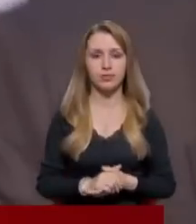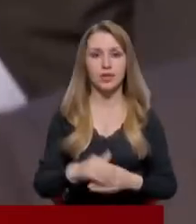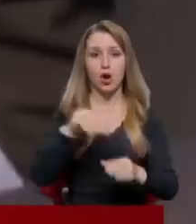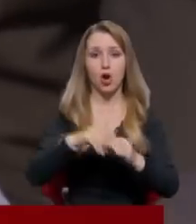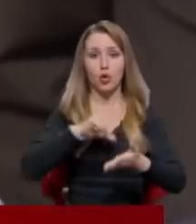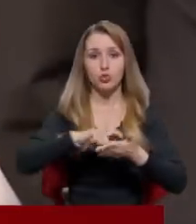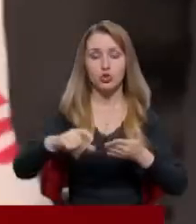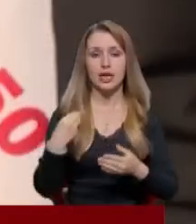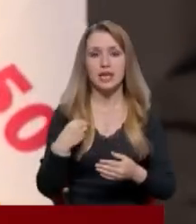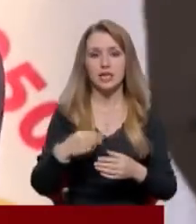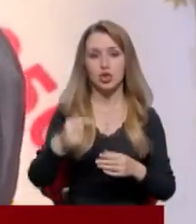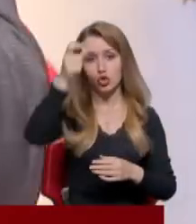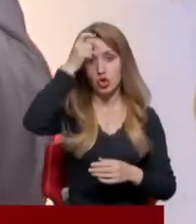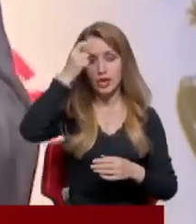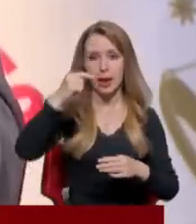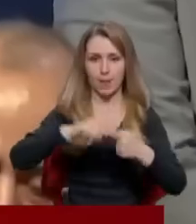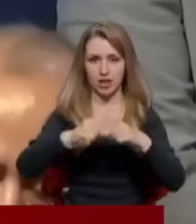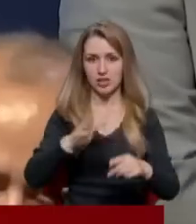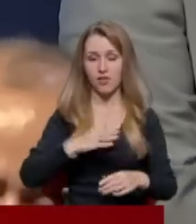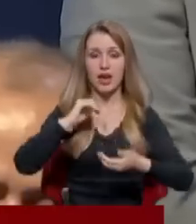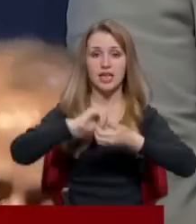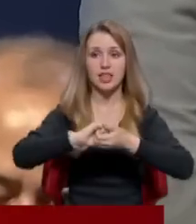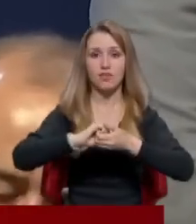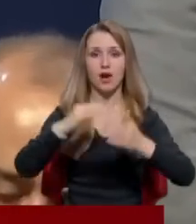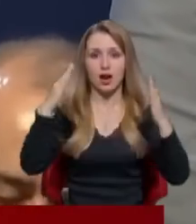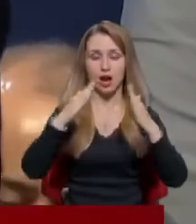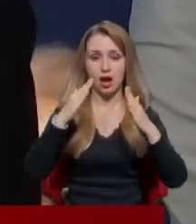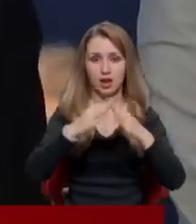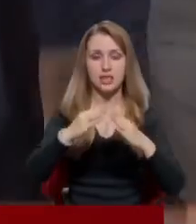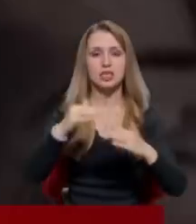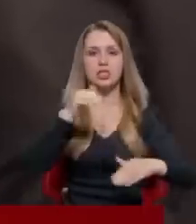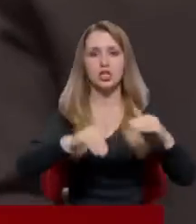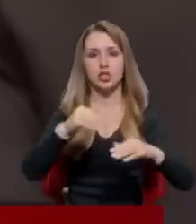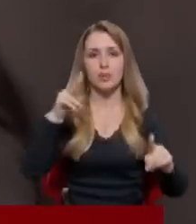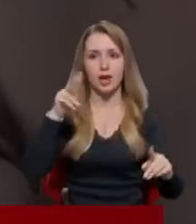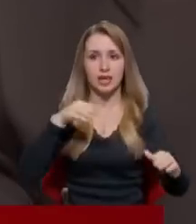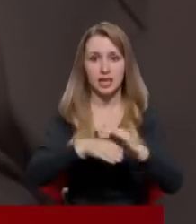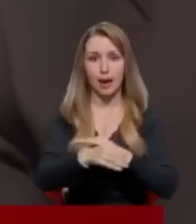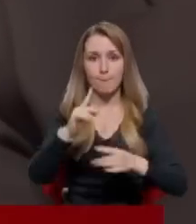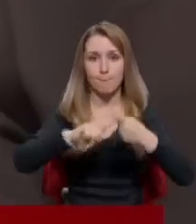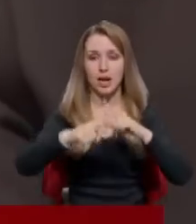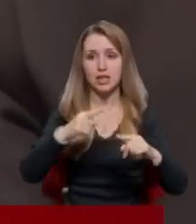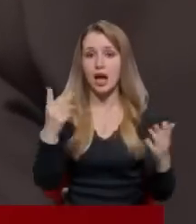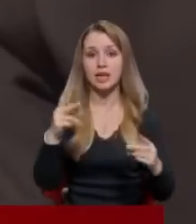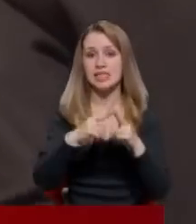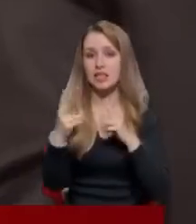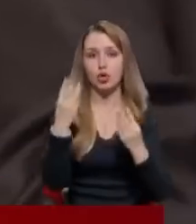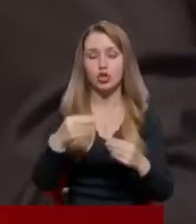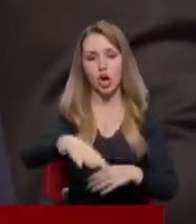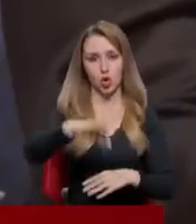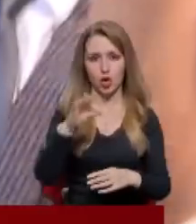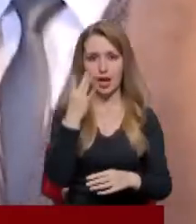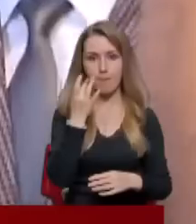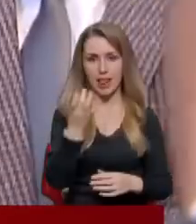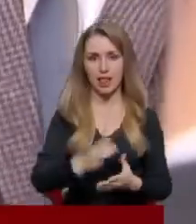ilk sırasına yeni Türkiye Partisi yerleşti ittifak çatısı altında Seçime giren partilerin de hangi sırada olacağı yine kurayla